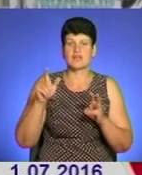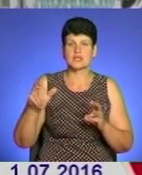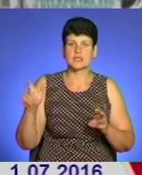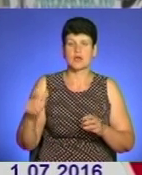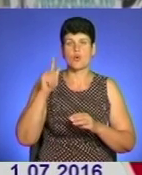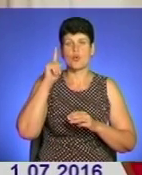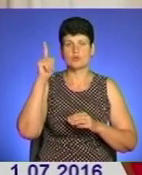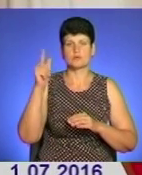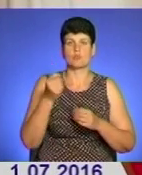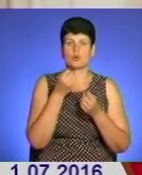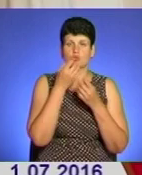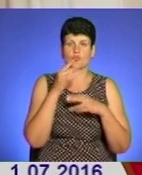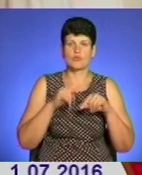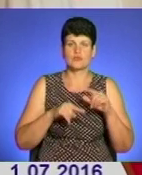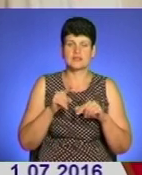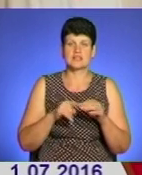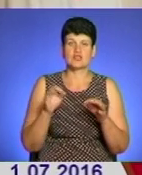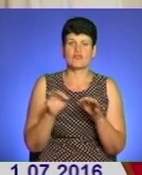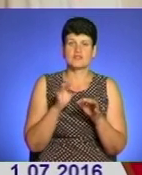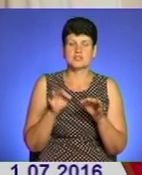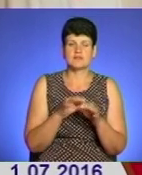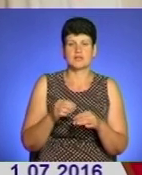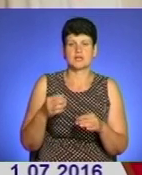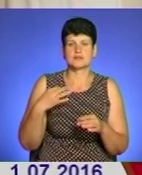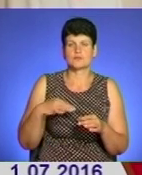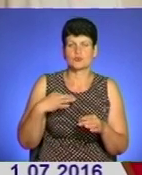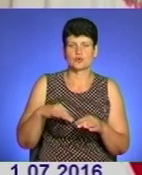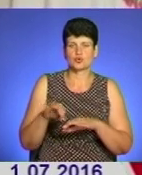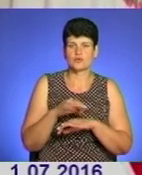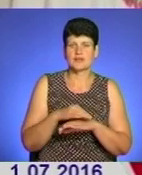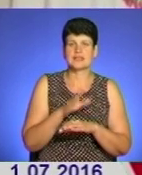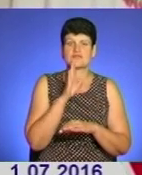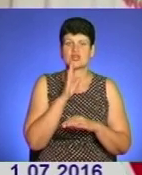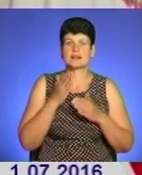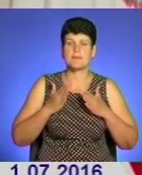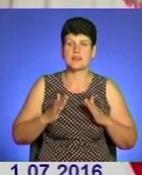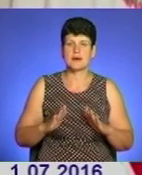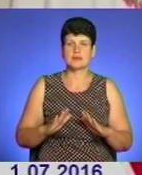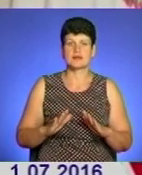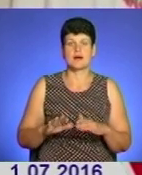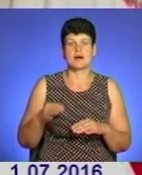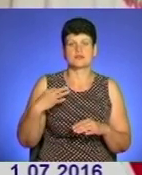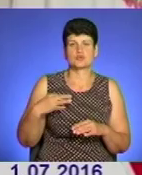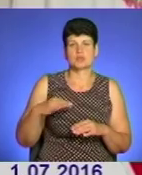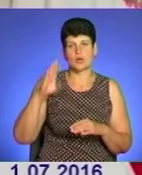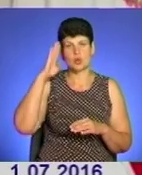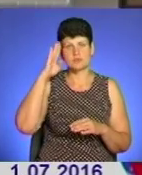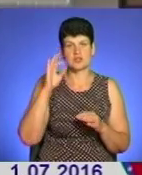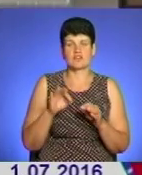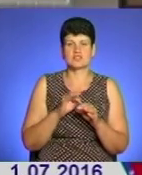благополуччя родини. Навишивала чоловікові сорочок, дівчатам – плаття. А от сорочки для хлопчиків вишивали